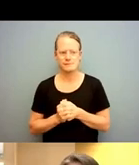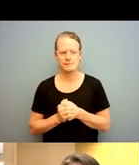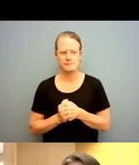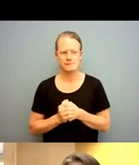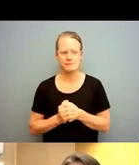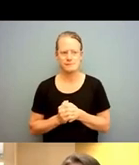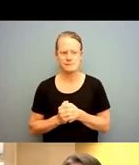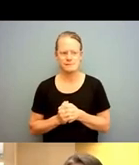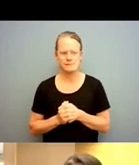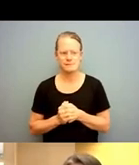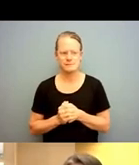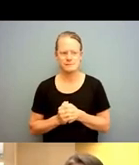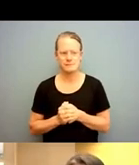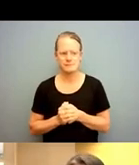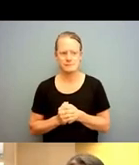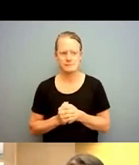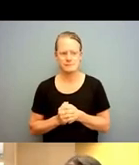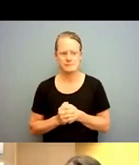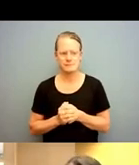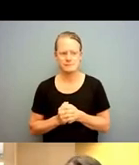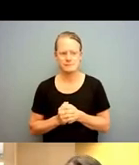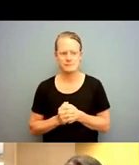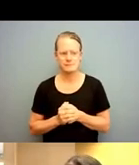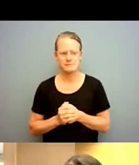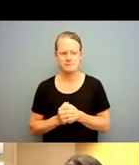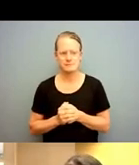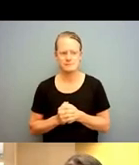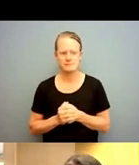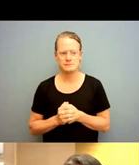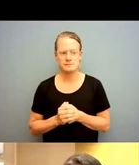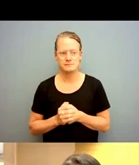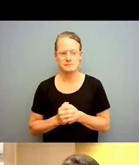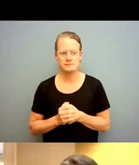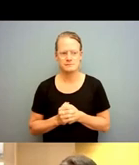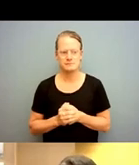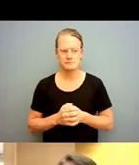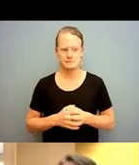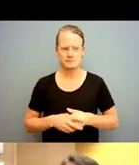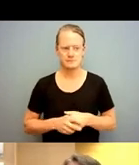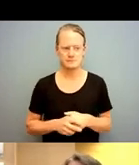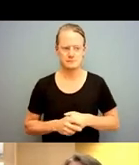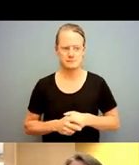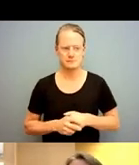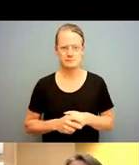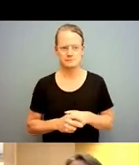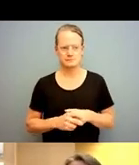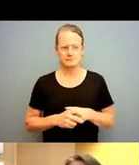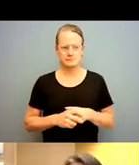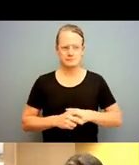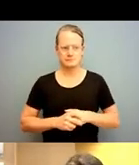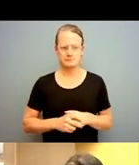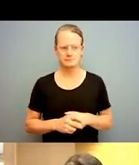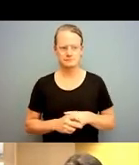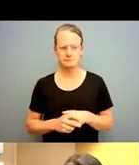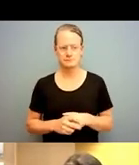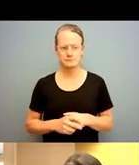muihtali säämisöstera Pirkenruhtus ja muihtohalla prosehtai parkii Vääsähusai muihtopuotsi